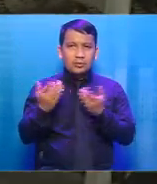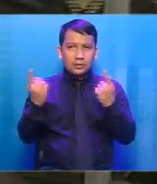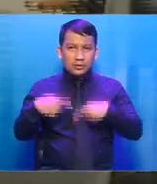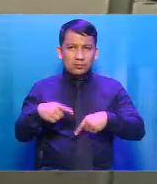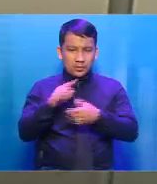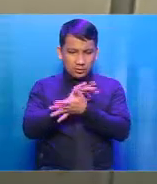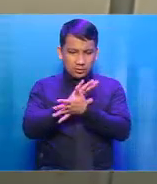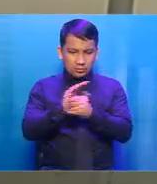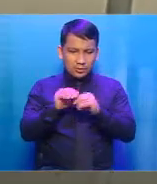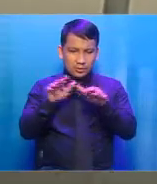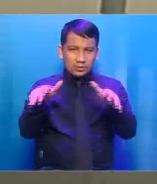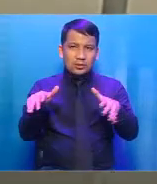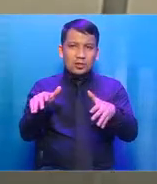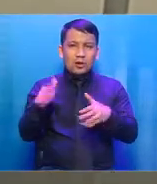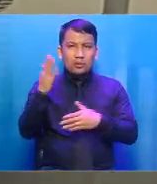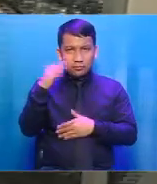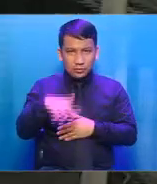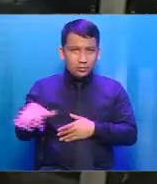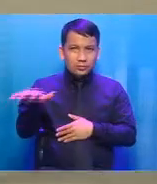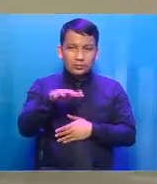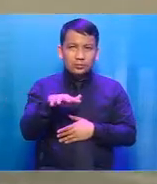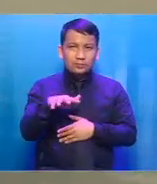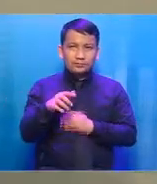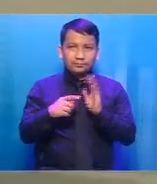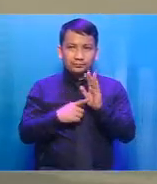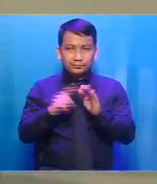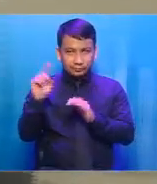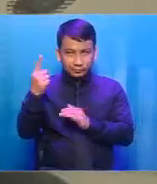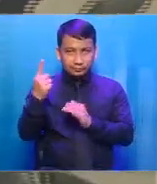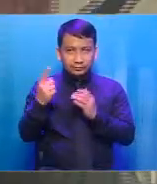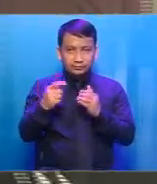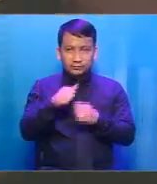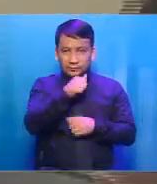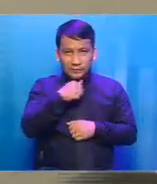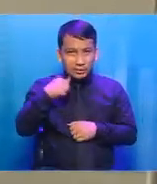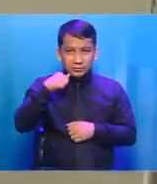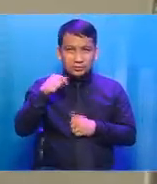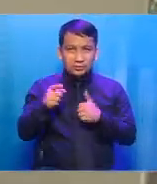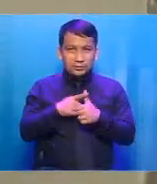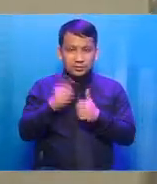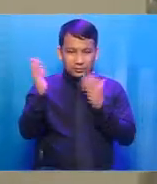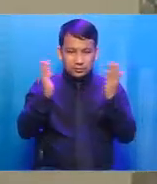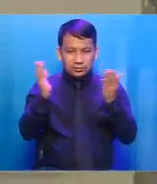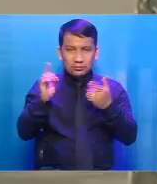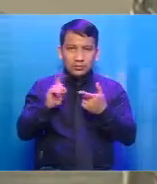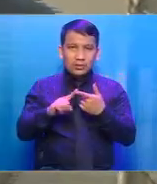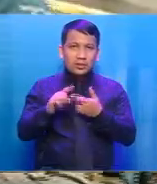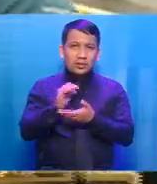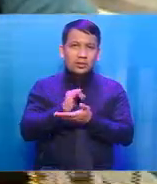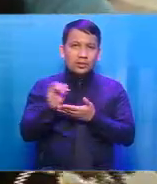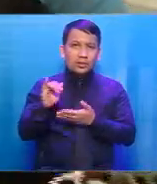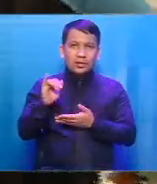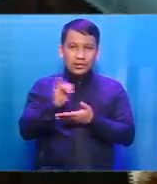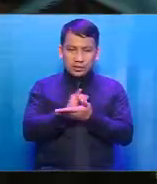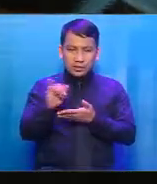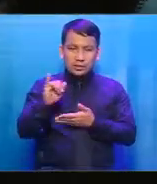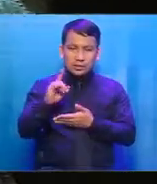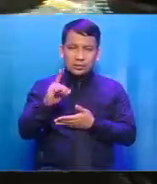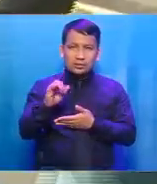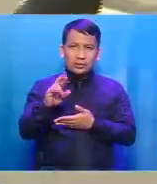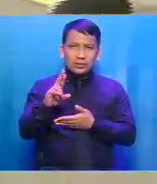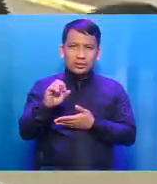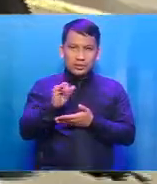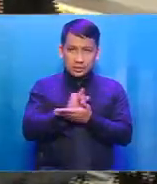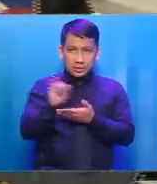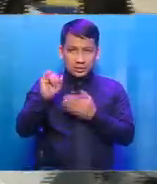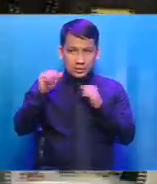ng COVID-19 pandemic sa lahat ng pangunahing sektor gaya ng agrikultura, services at industry. Paliwanag ng National